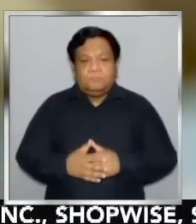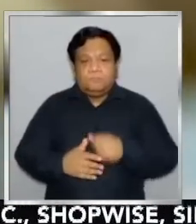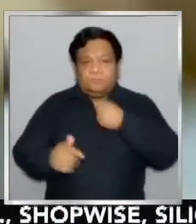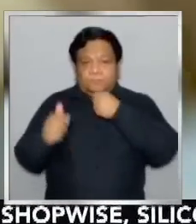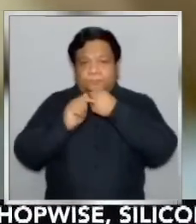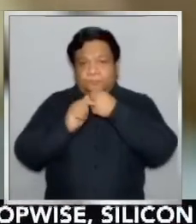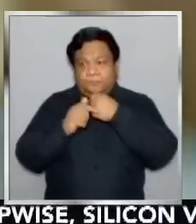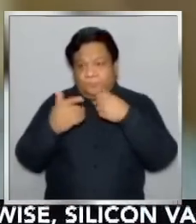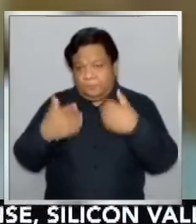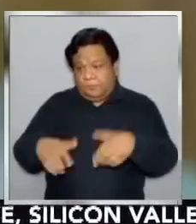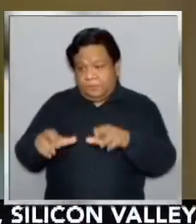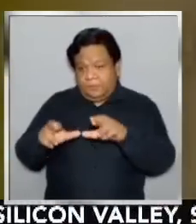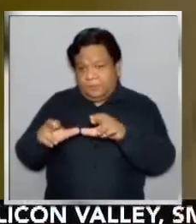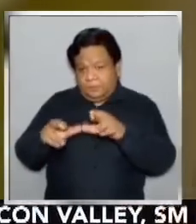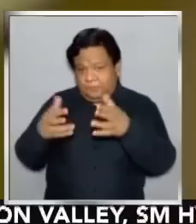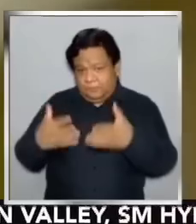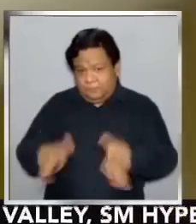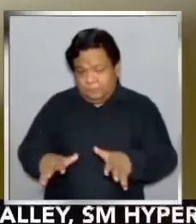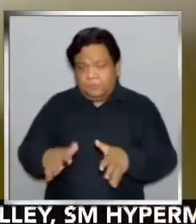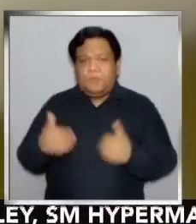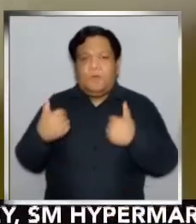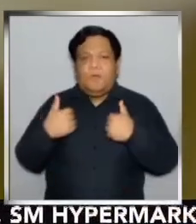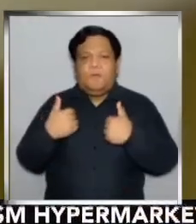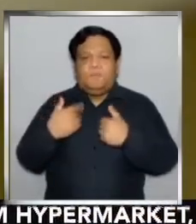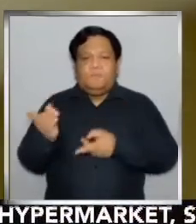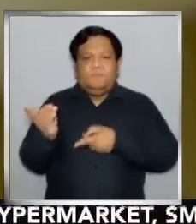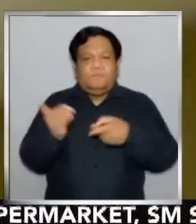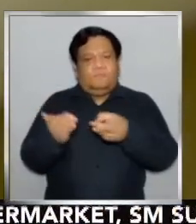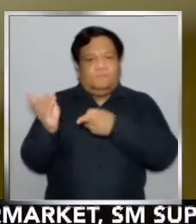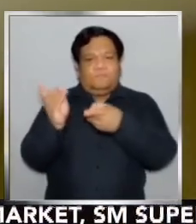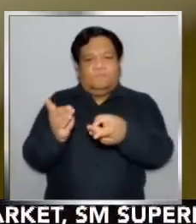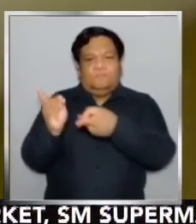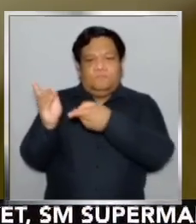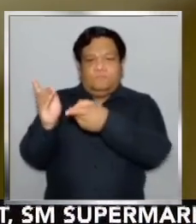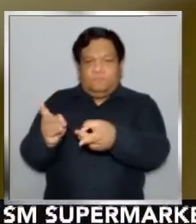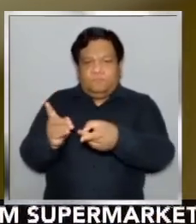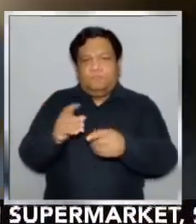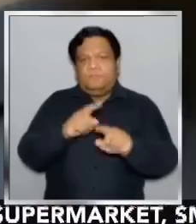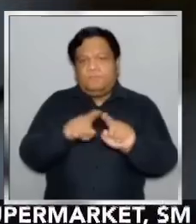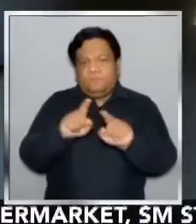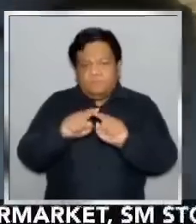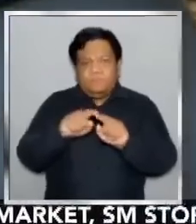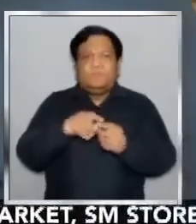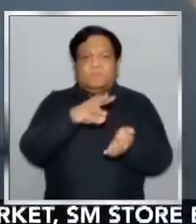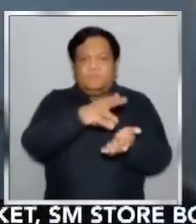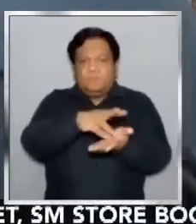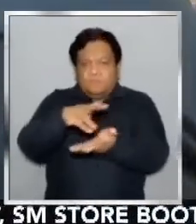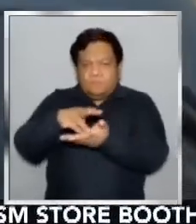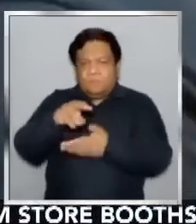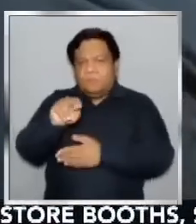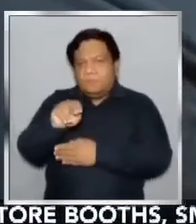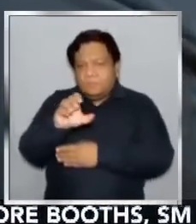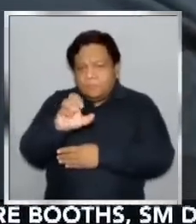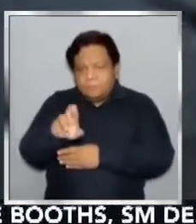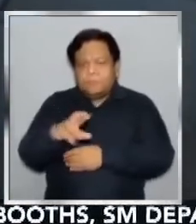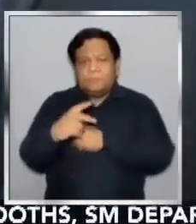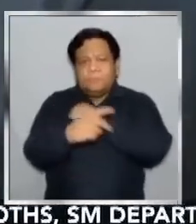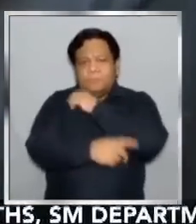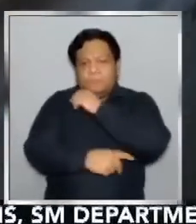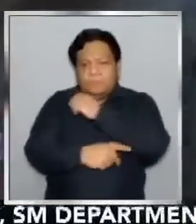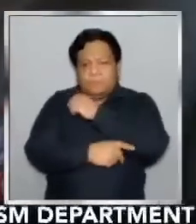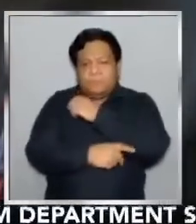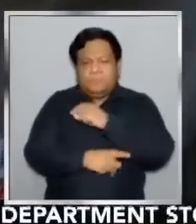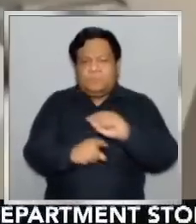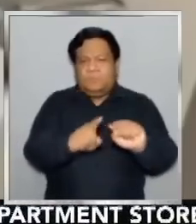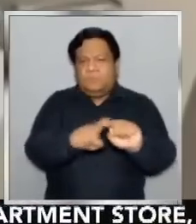mga courier na naka-assign sa bawat area sa Metro Manila, maging sa mga probinsya. Aabot umano sa mayigit 1,000 kumpanya ang kliyente nila